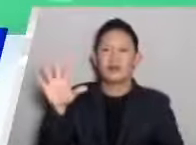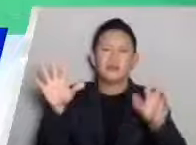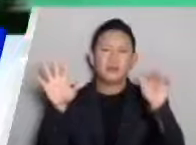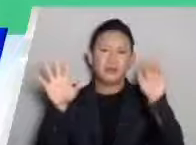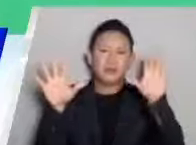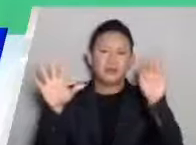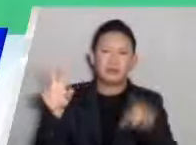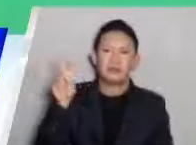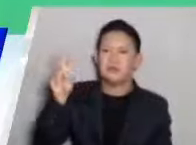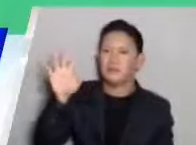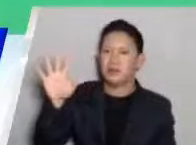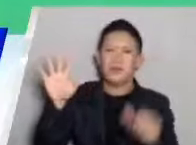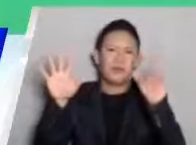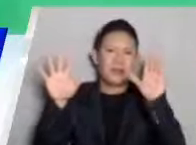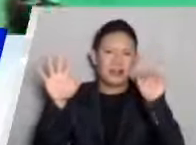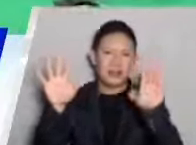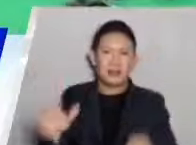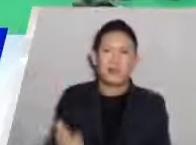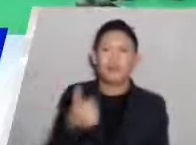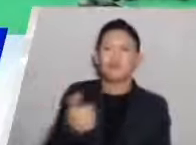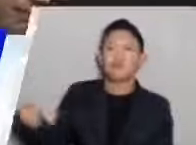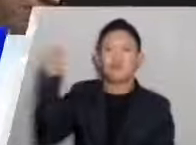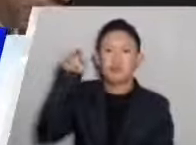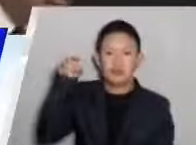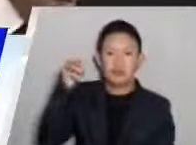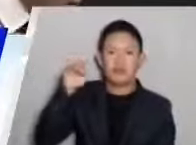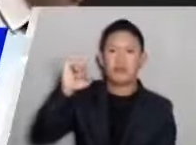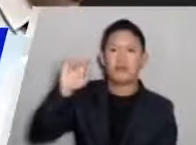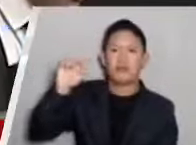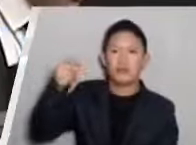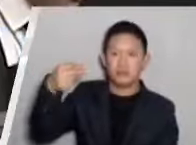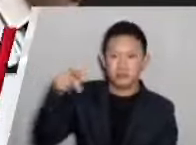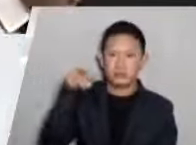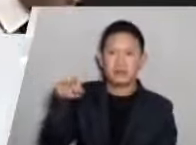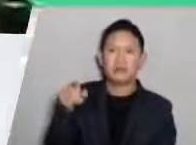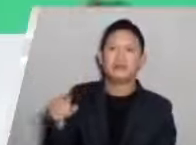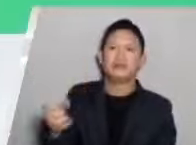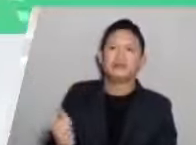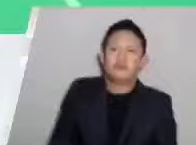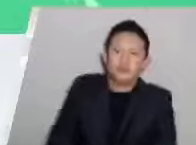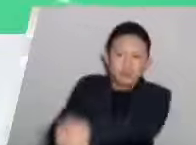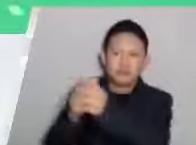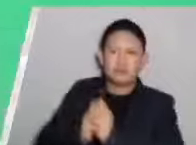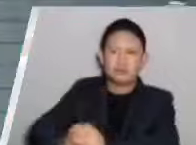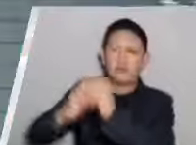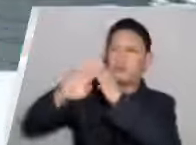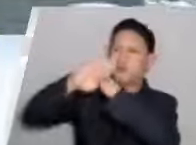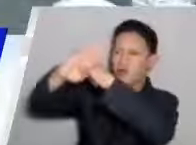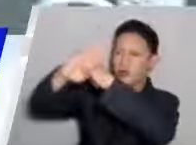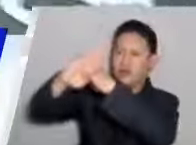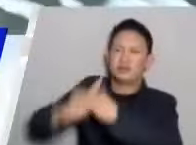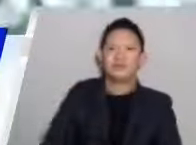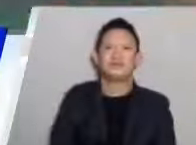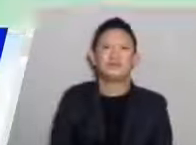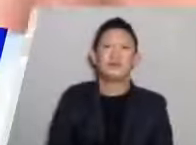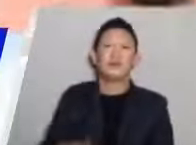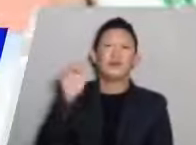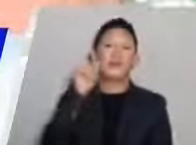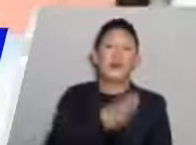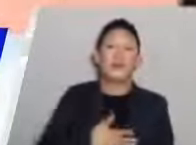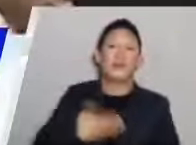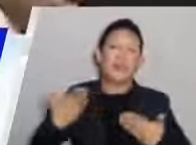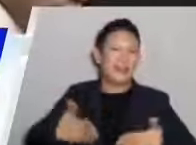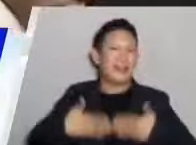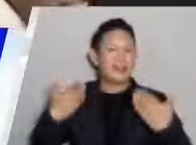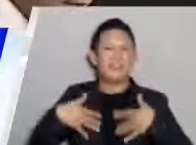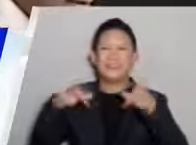si Mitch Gamit na may 11 spikes at 3 block. Sobrang saya po and thankful din na magaan yung game namin. Nagawa ng bawat isa